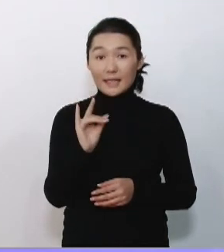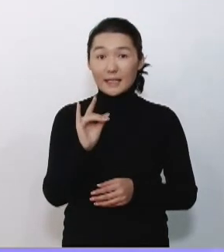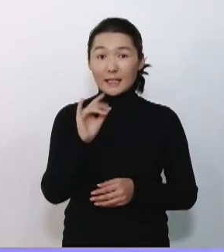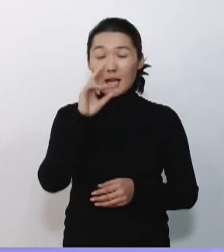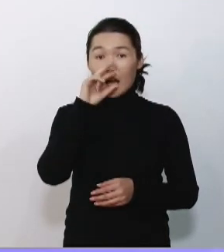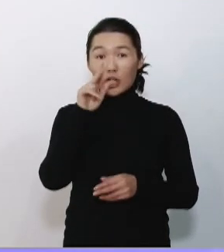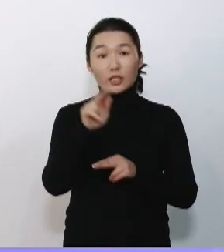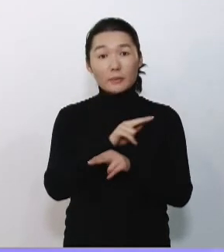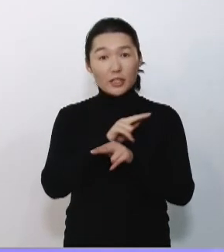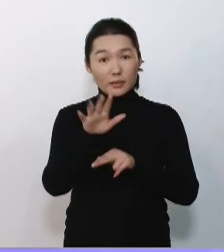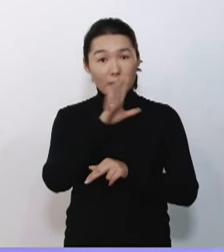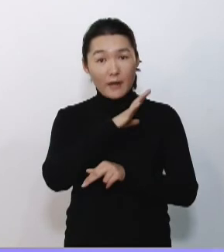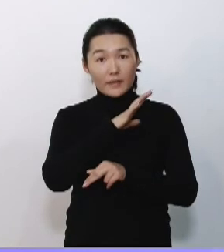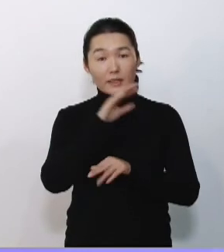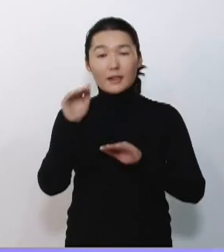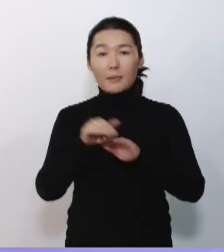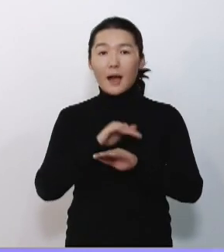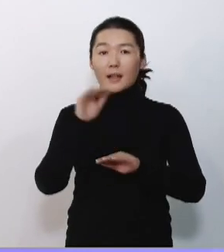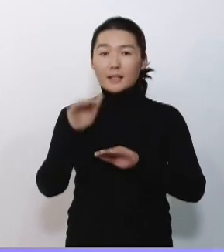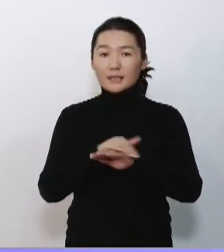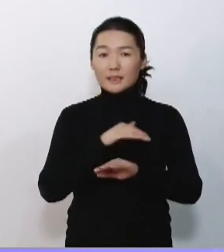Ошибки исправили? Молодцы!